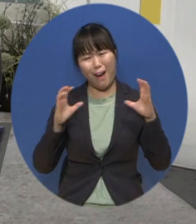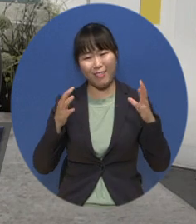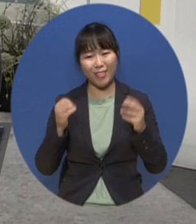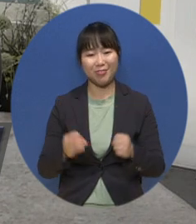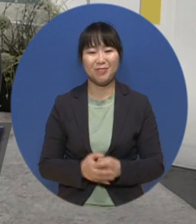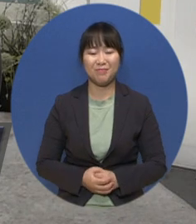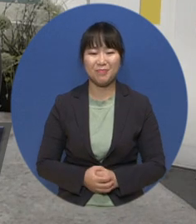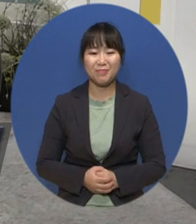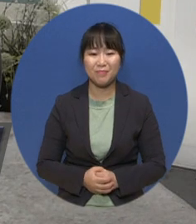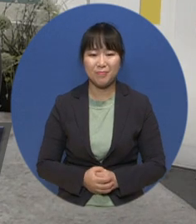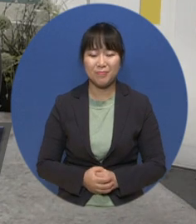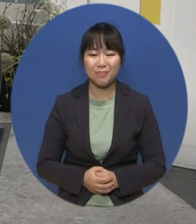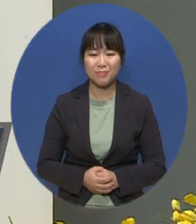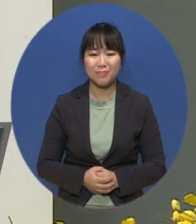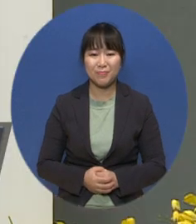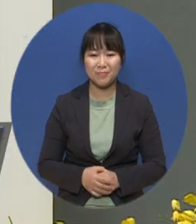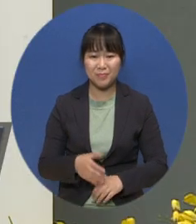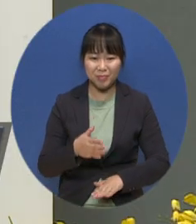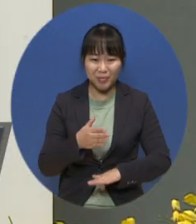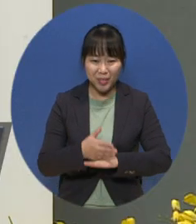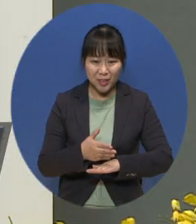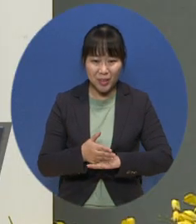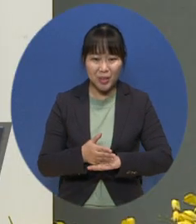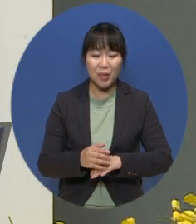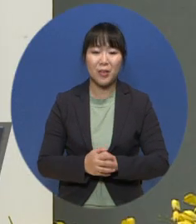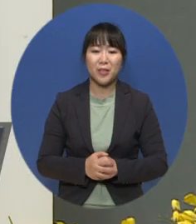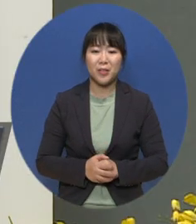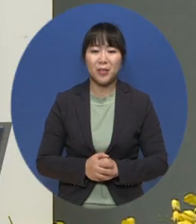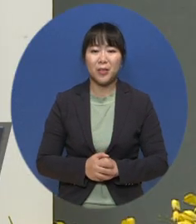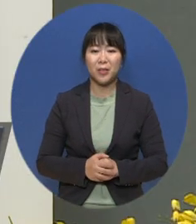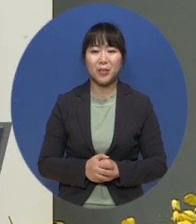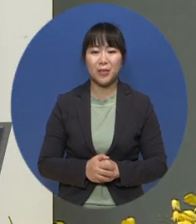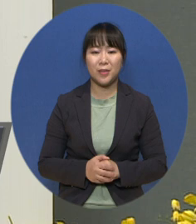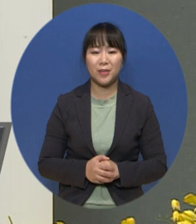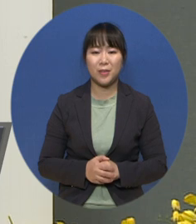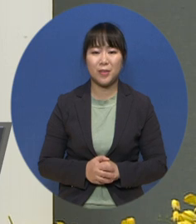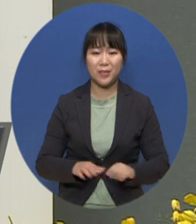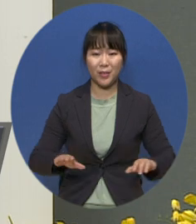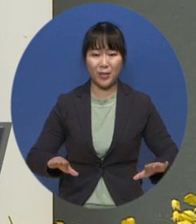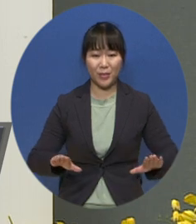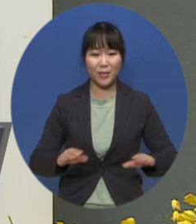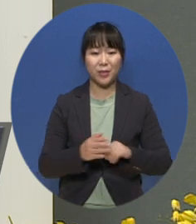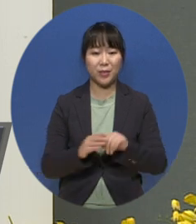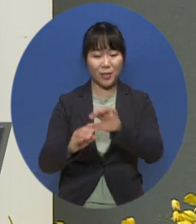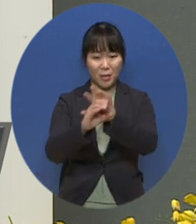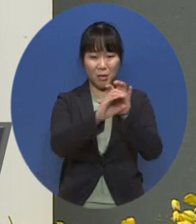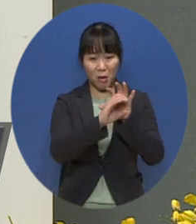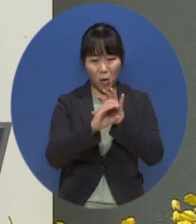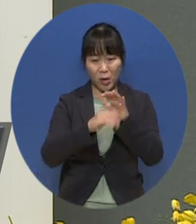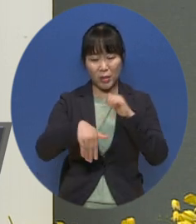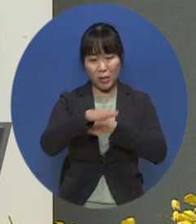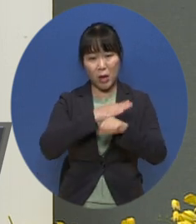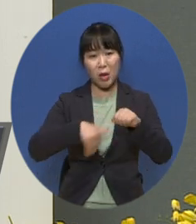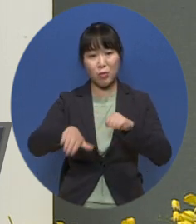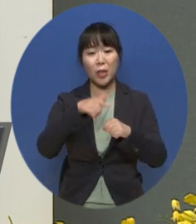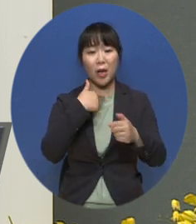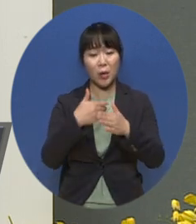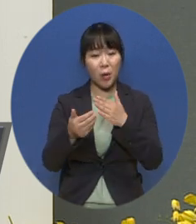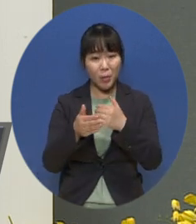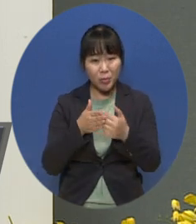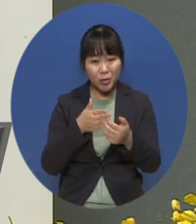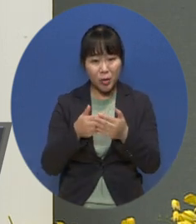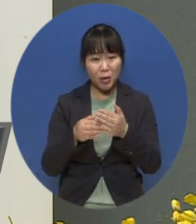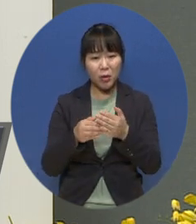아예 네 감사합니다 에 오늘은 코로나 사태를 우리가 겪으면서